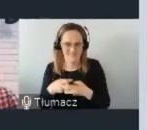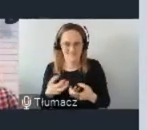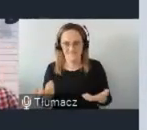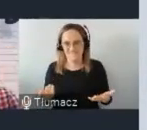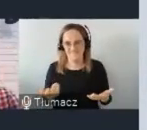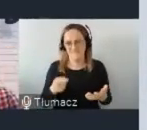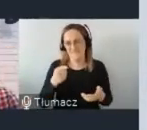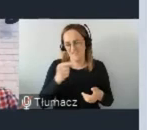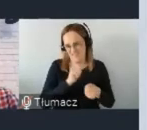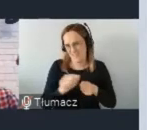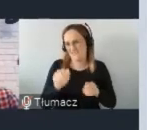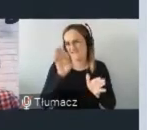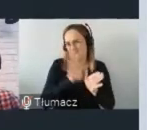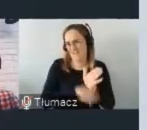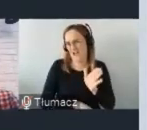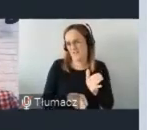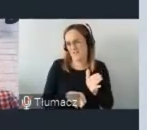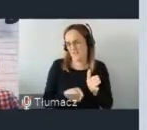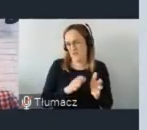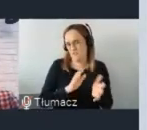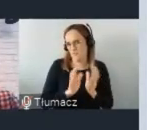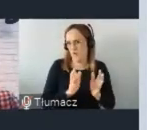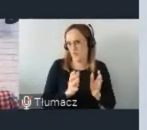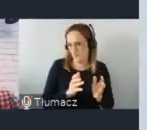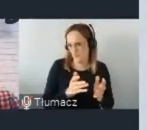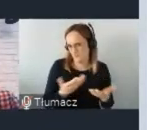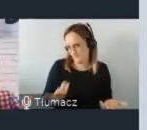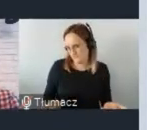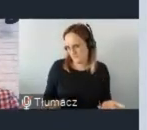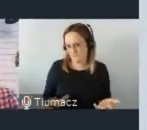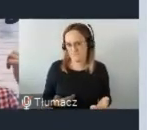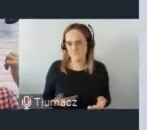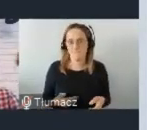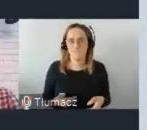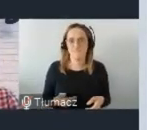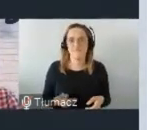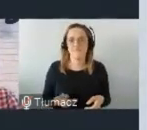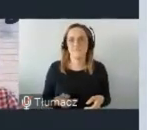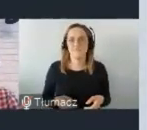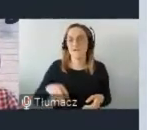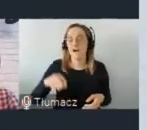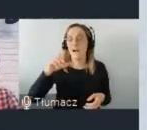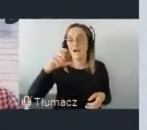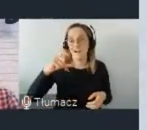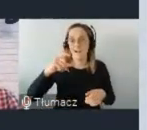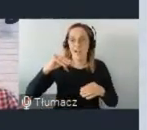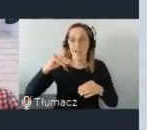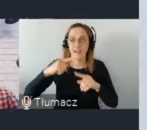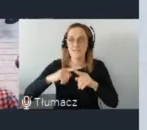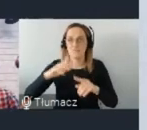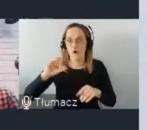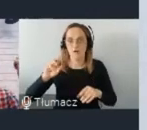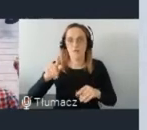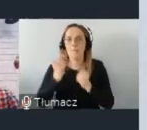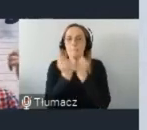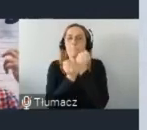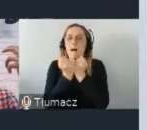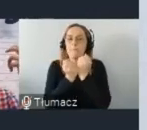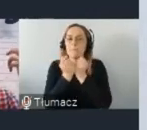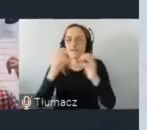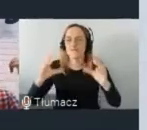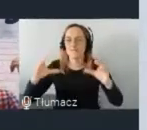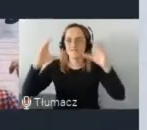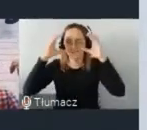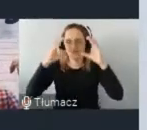o wiele tańsze rozwiązania i to tańsze rozwiązanie macie tutaj w postaci tak zwanych cardboardów, czyli tekturowych, dostępnych